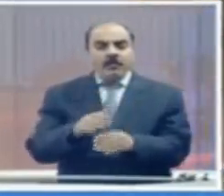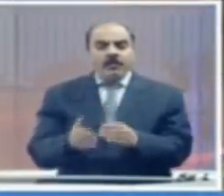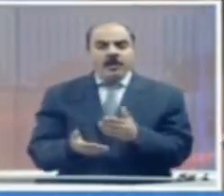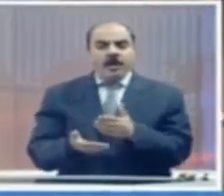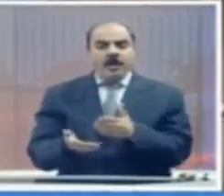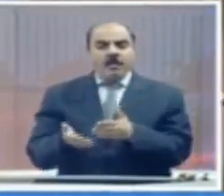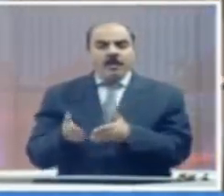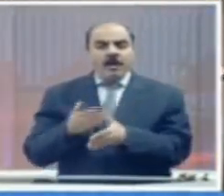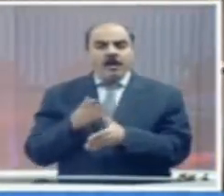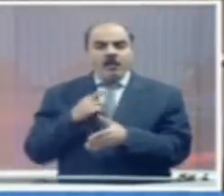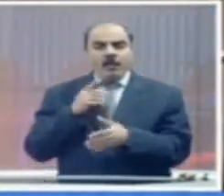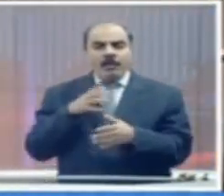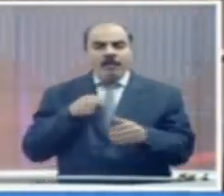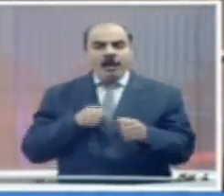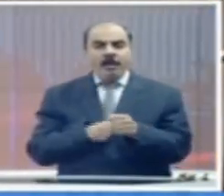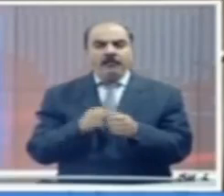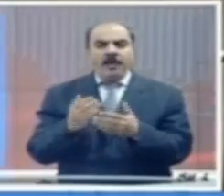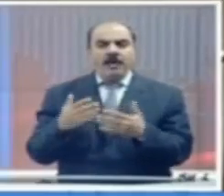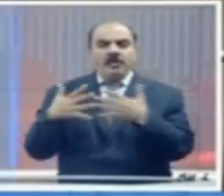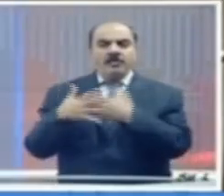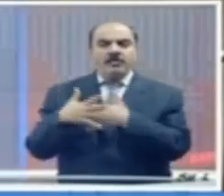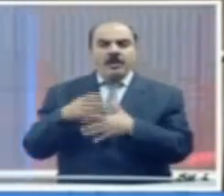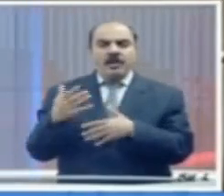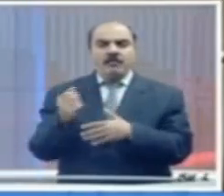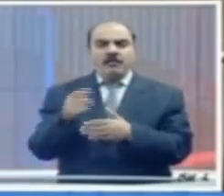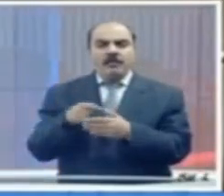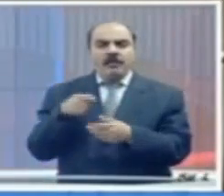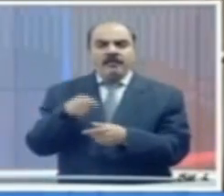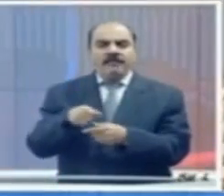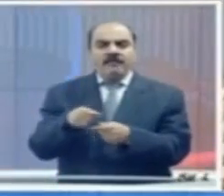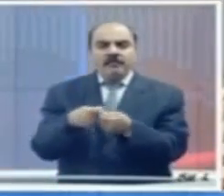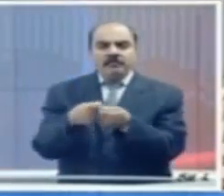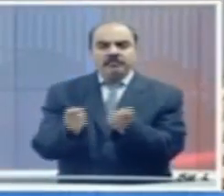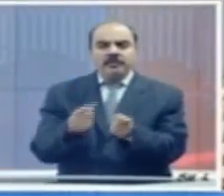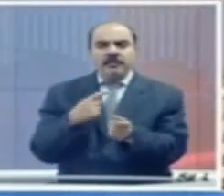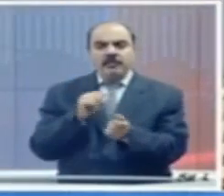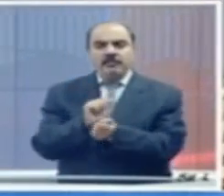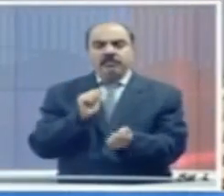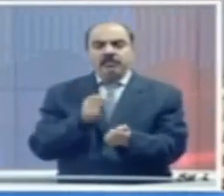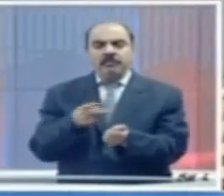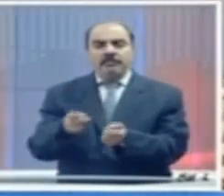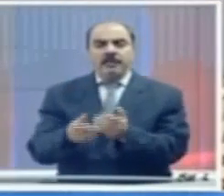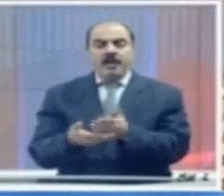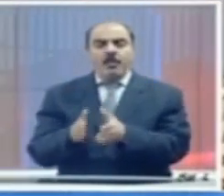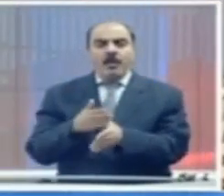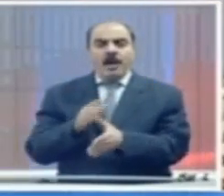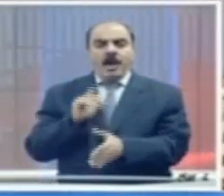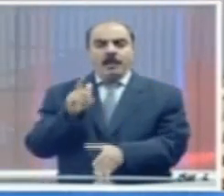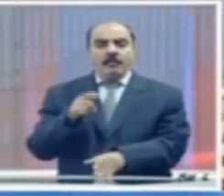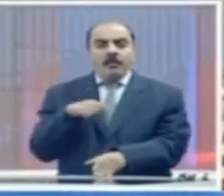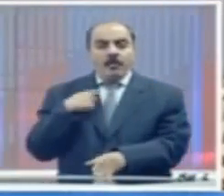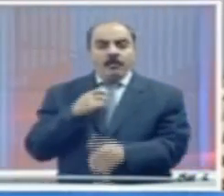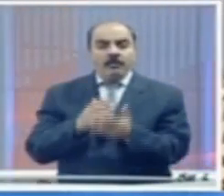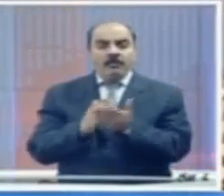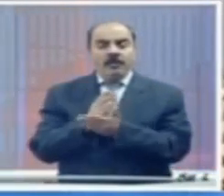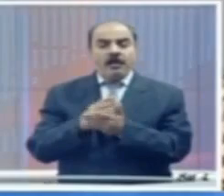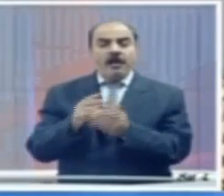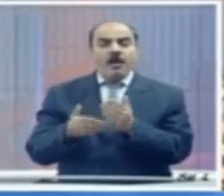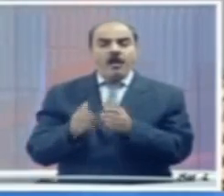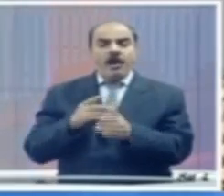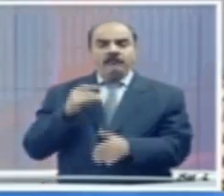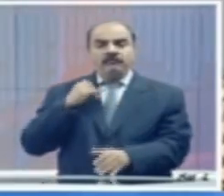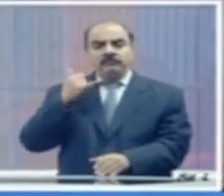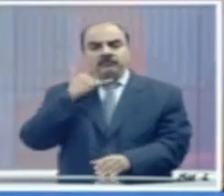2 من المواطنين المصريين، وقيام الخاطفين بمطالبة الشركة المالكة بفدية لإطلاق سراح